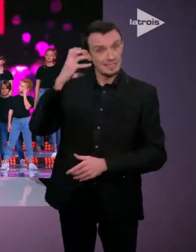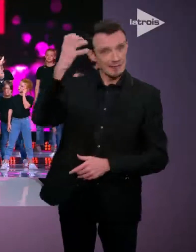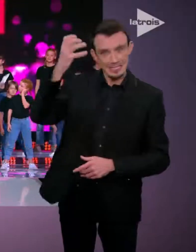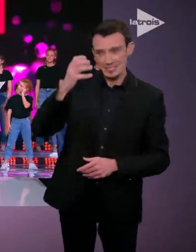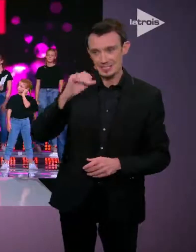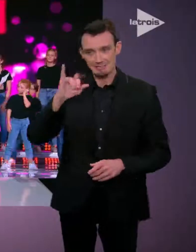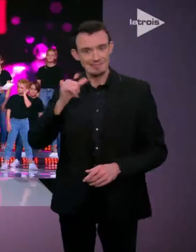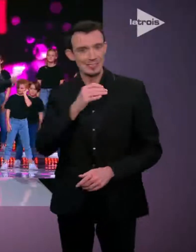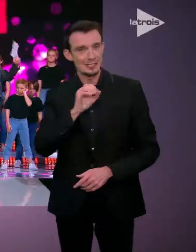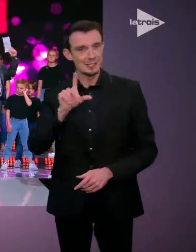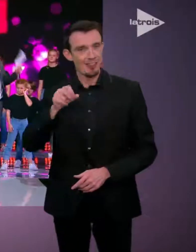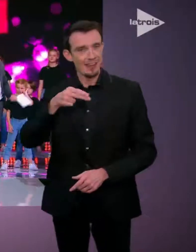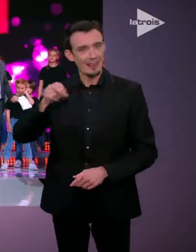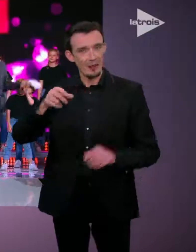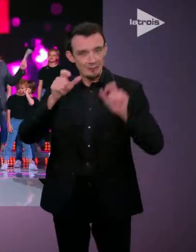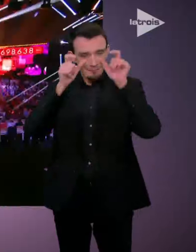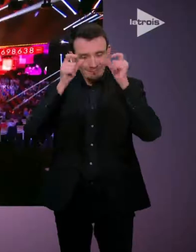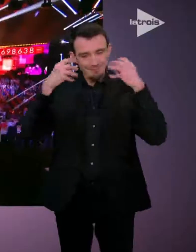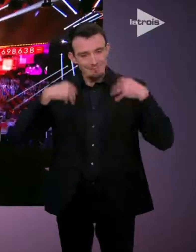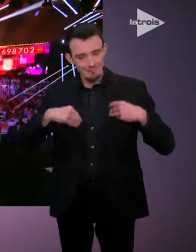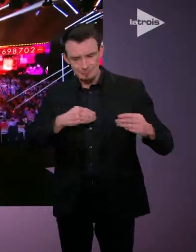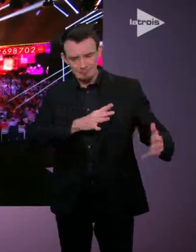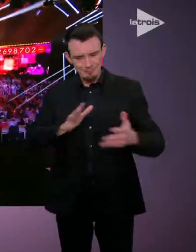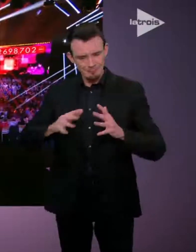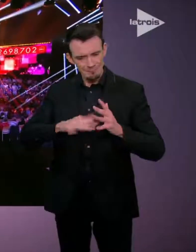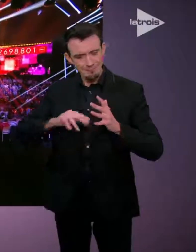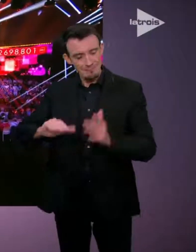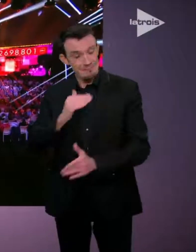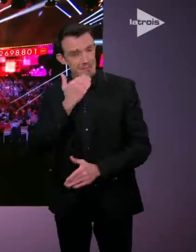voudrais qu'encore une fois le studio 40 fasse du bruit et